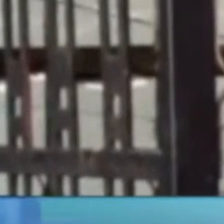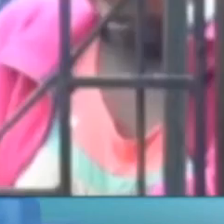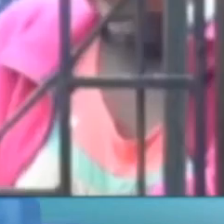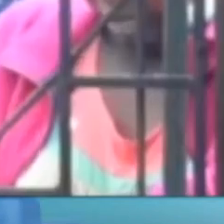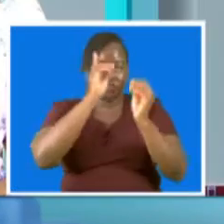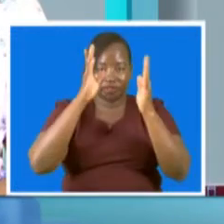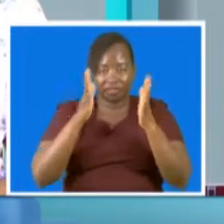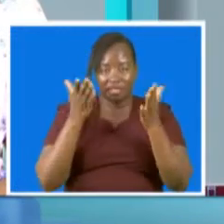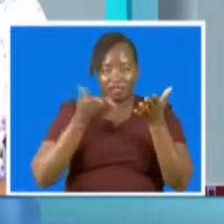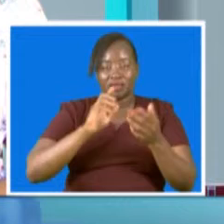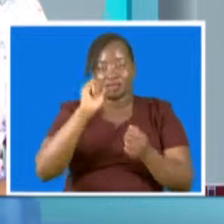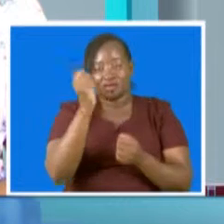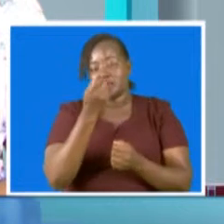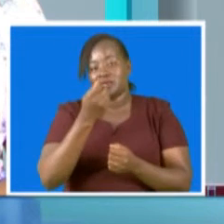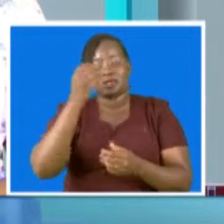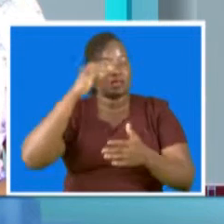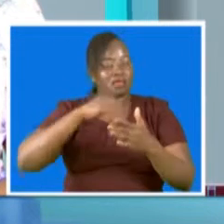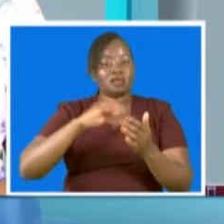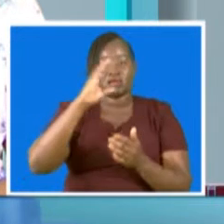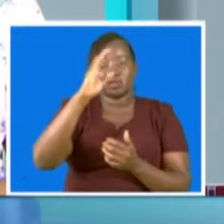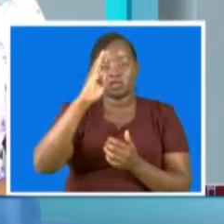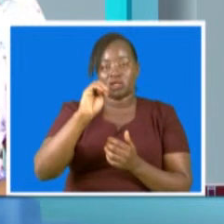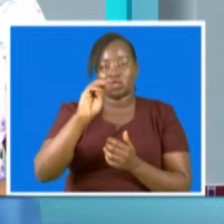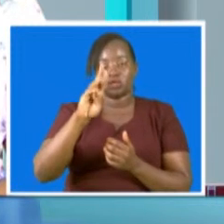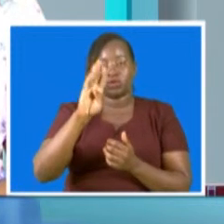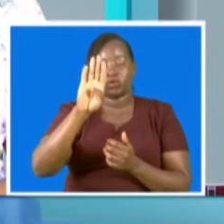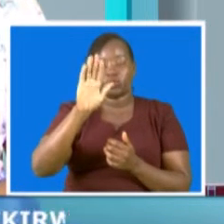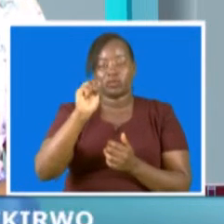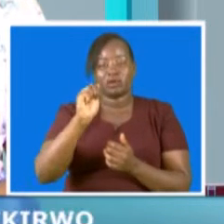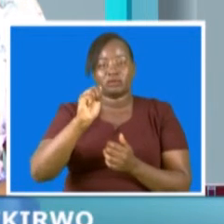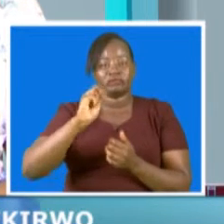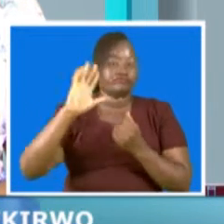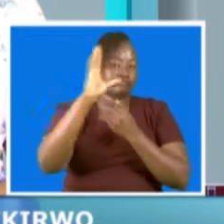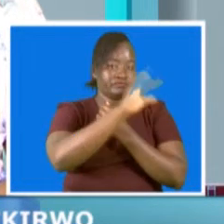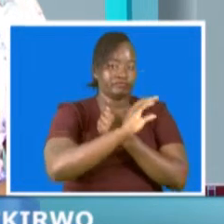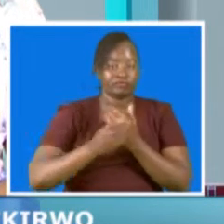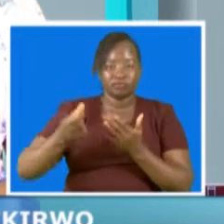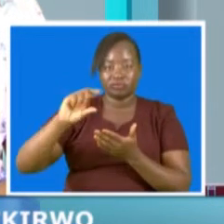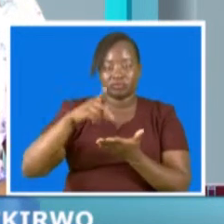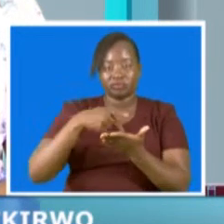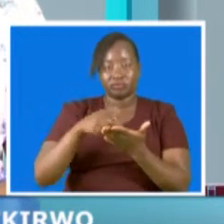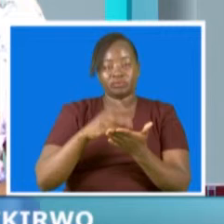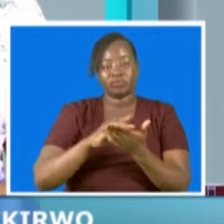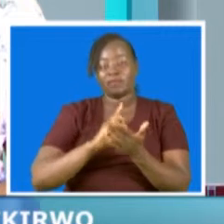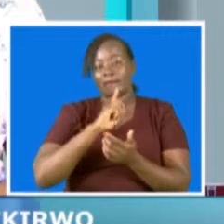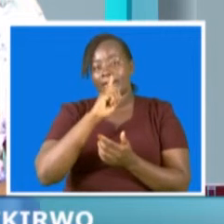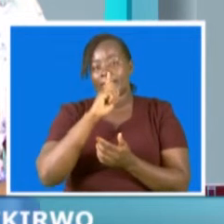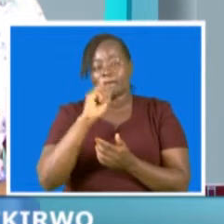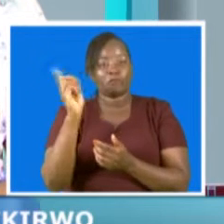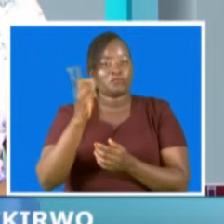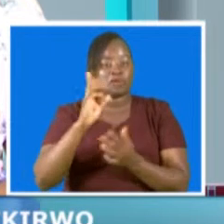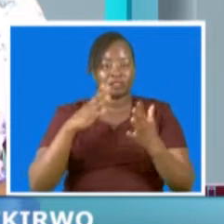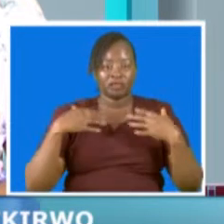familia. Tuhethie na bene ati marigitari ya guku bururi-ini aria mari bururi-ini wa Cuba ni mongeirwo njoherera ya micara